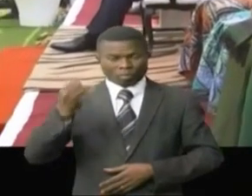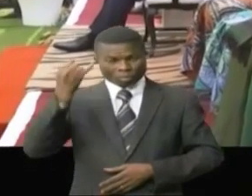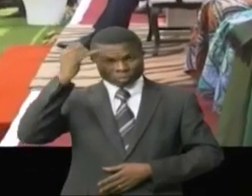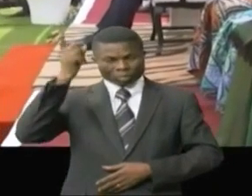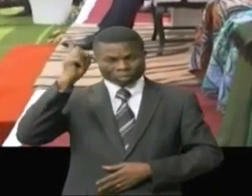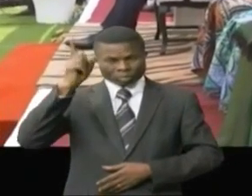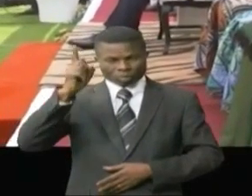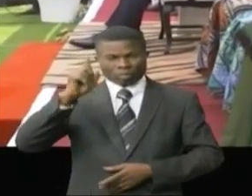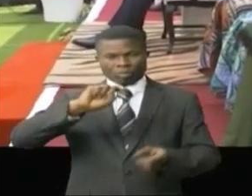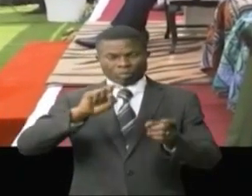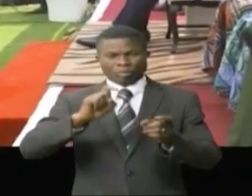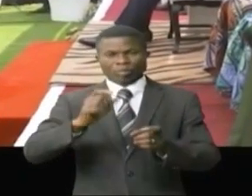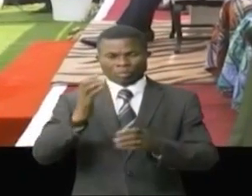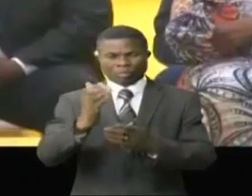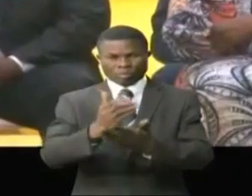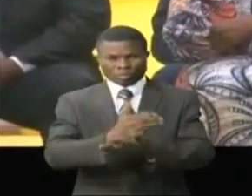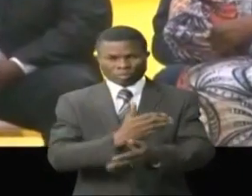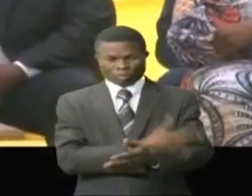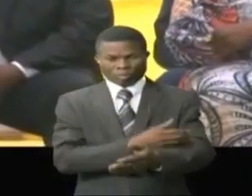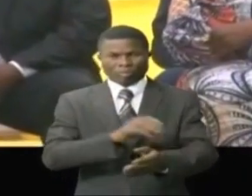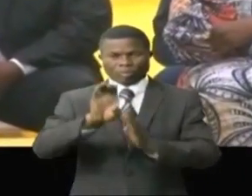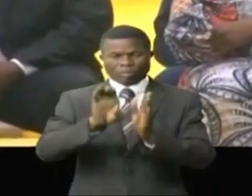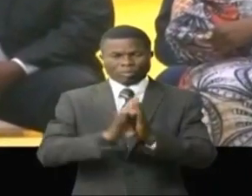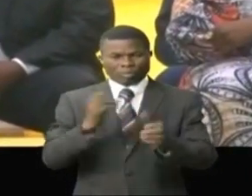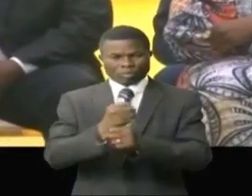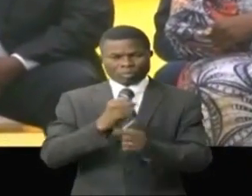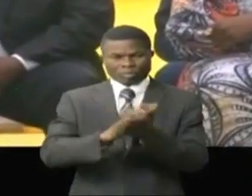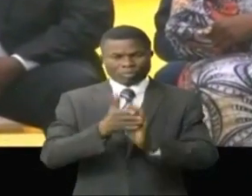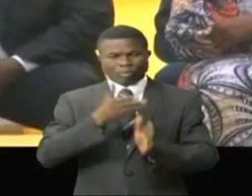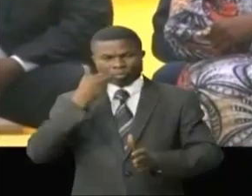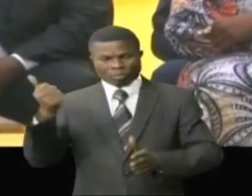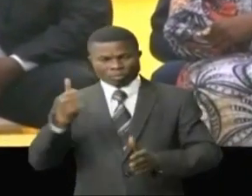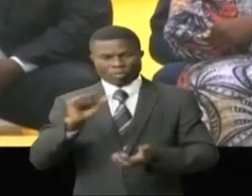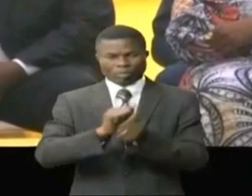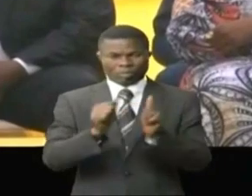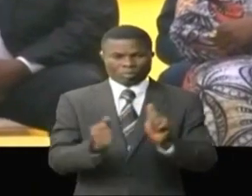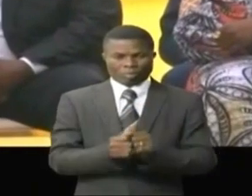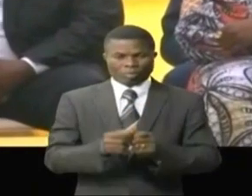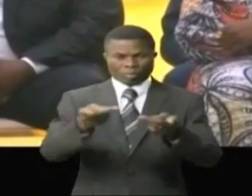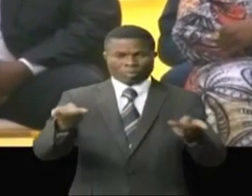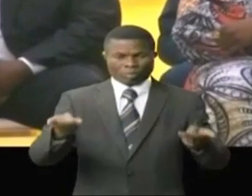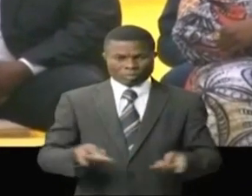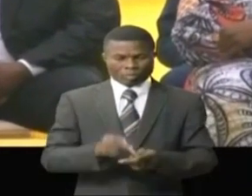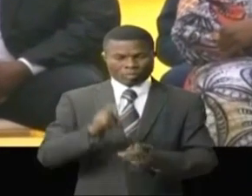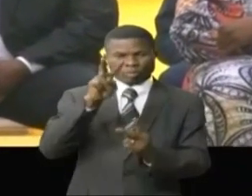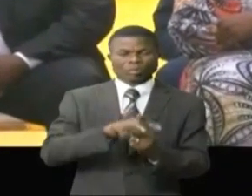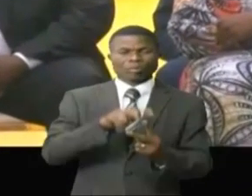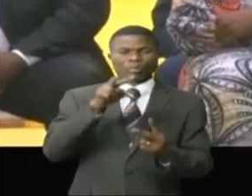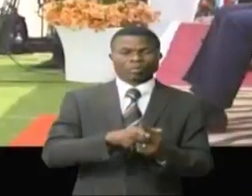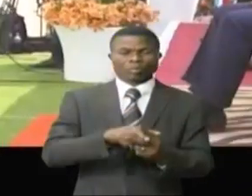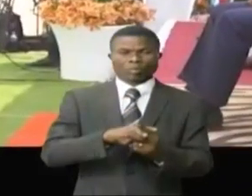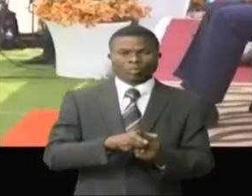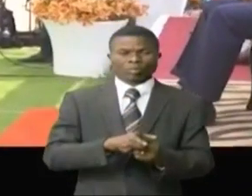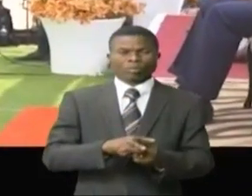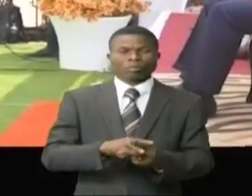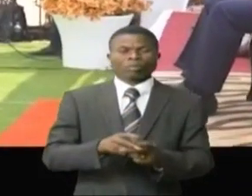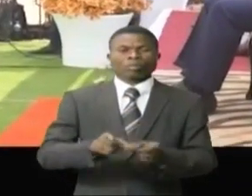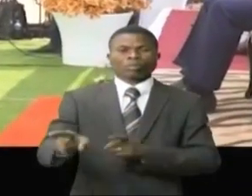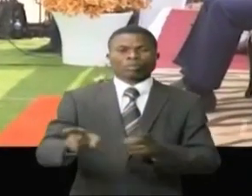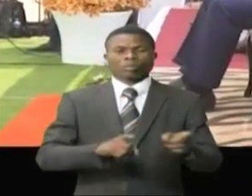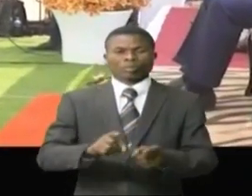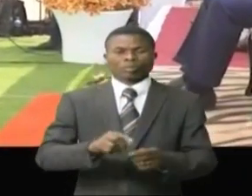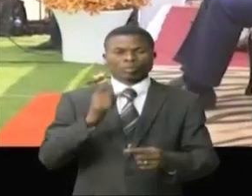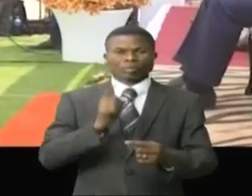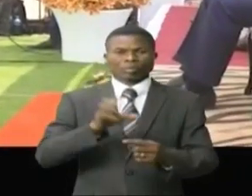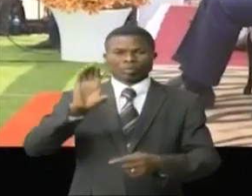des conditions de l'exploitant minier artisanal et le dimensionnement de la chaîne d'approvisionnement de la filière du cuivre